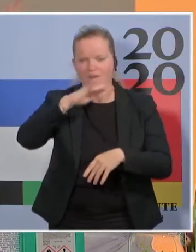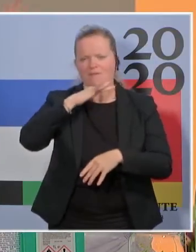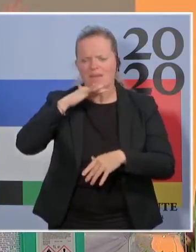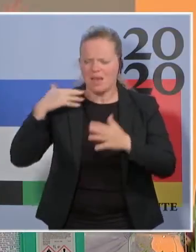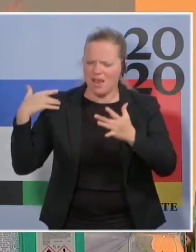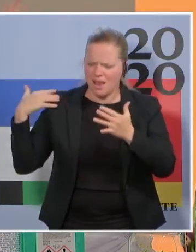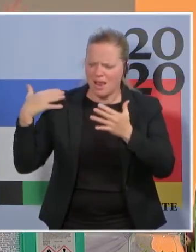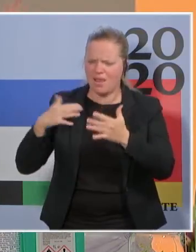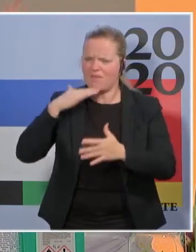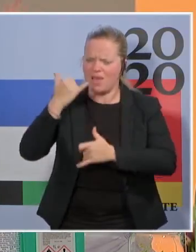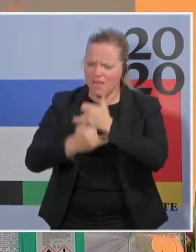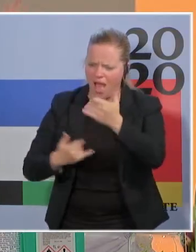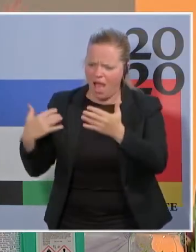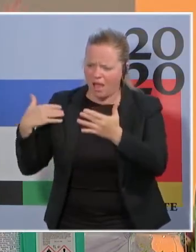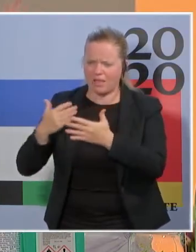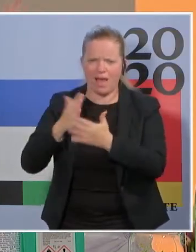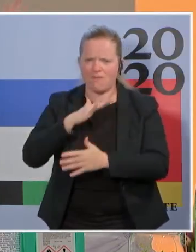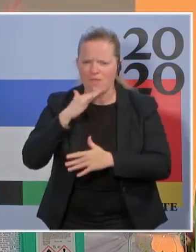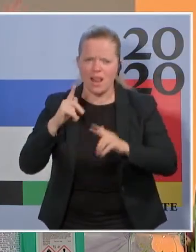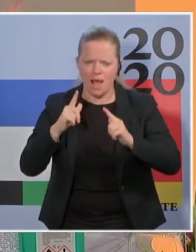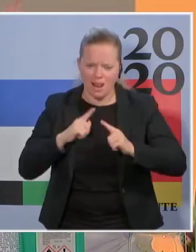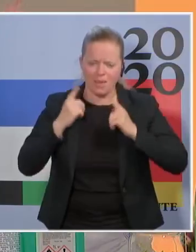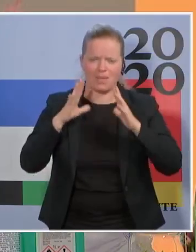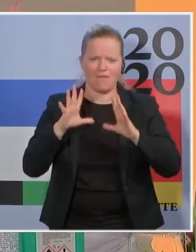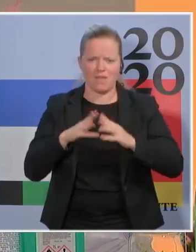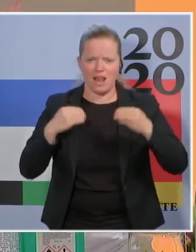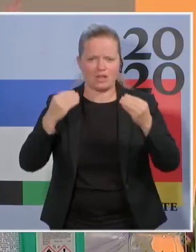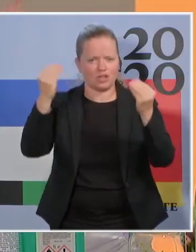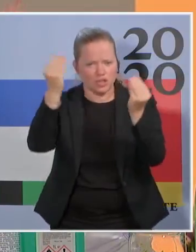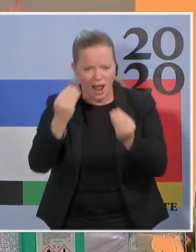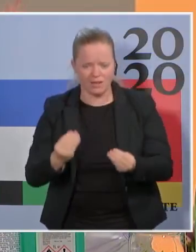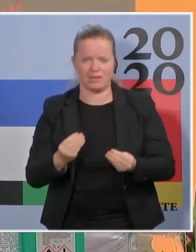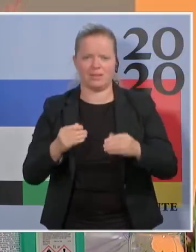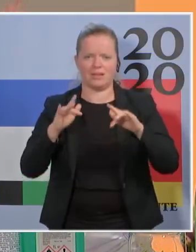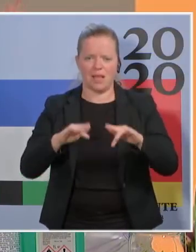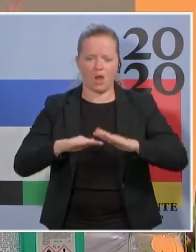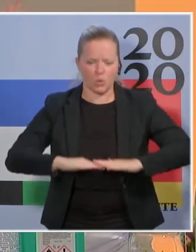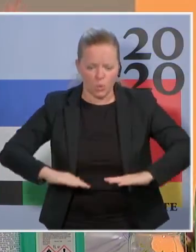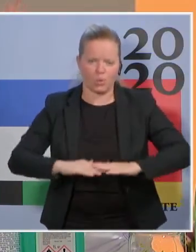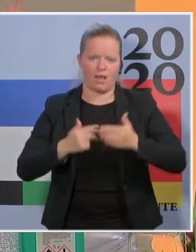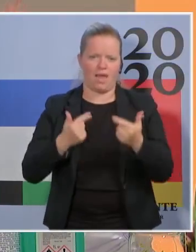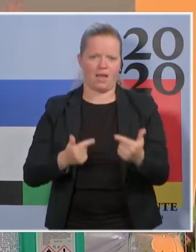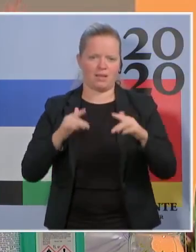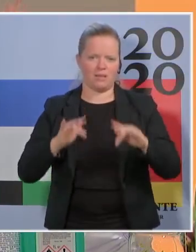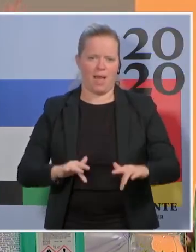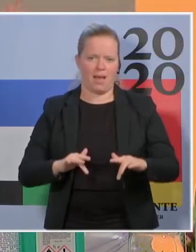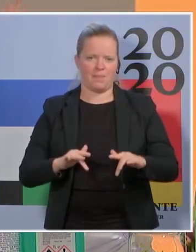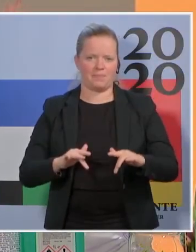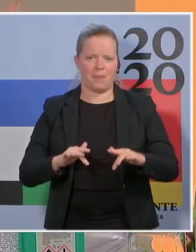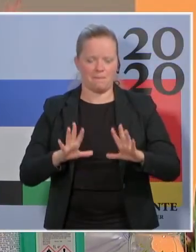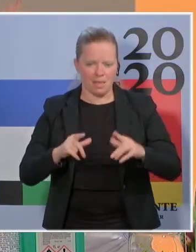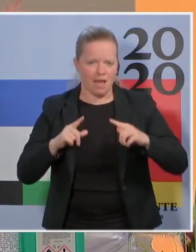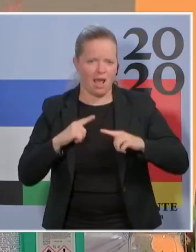Jahren miterlebt hat, mitgestaltet, begleitet und grundgelegt hat. Außer in diesen